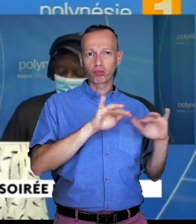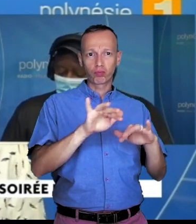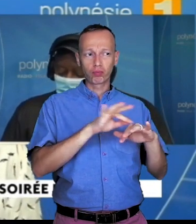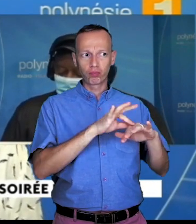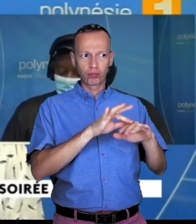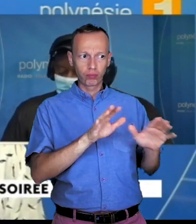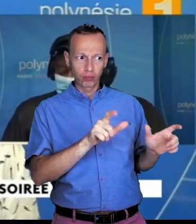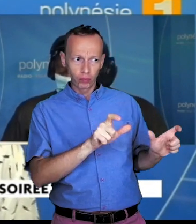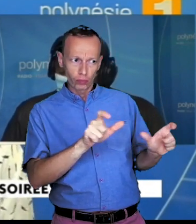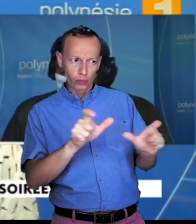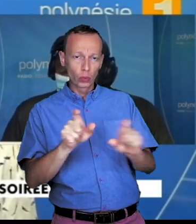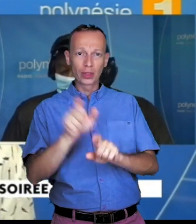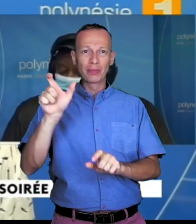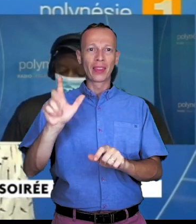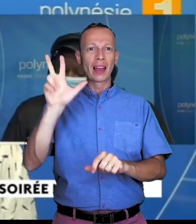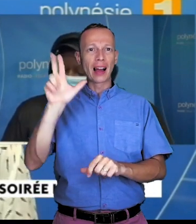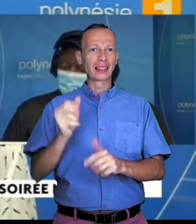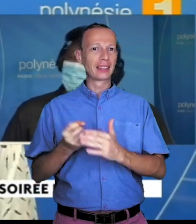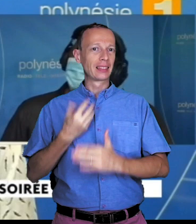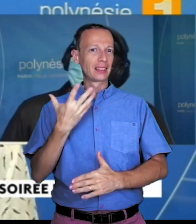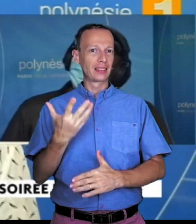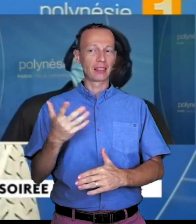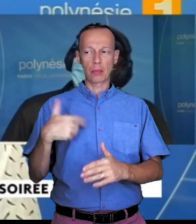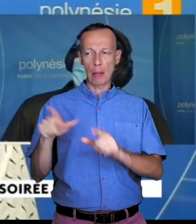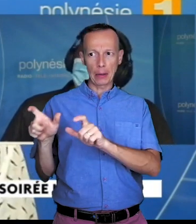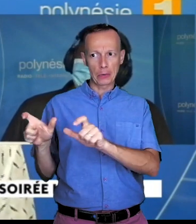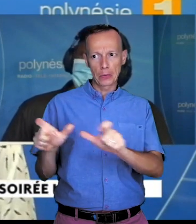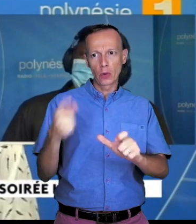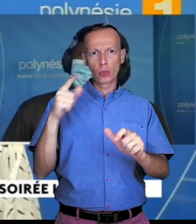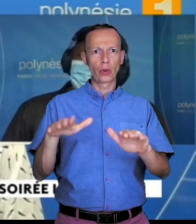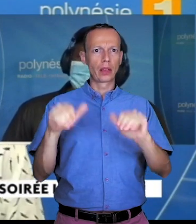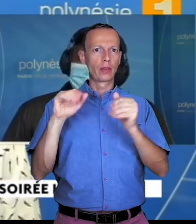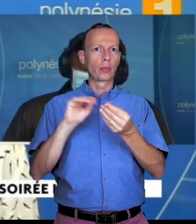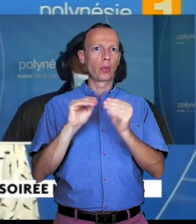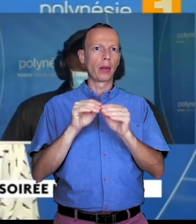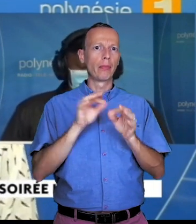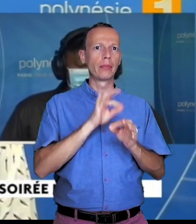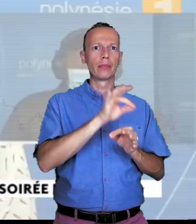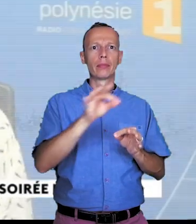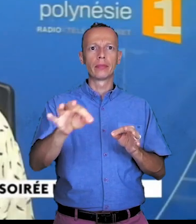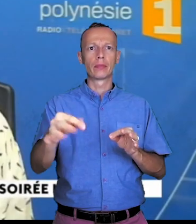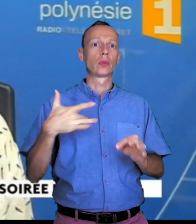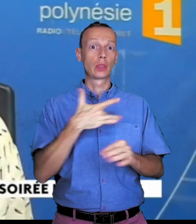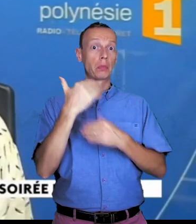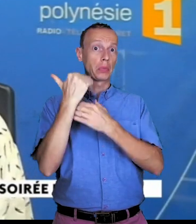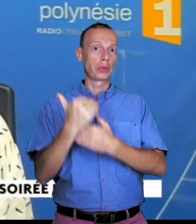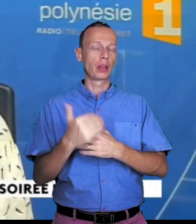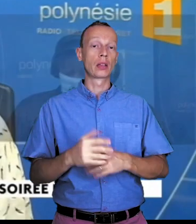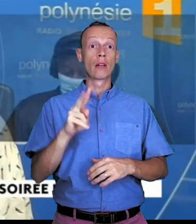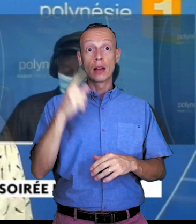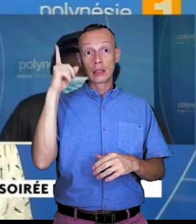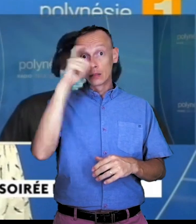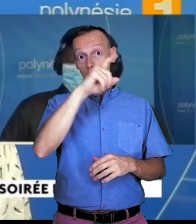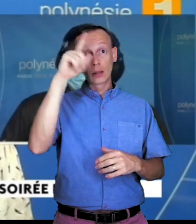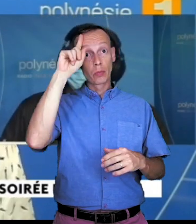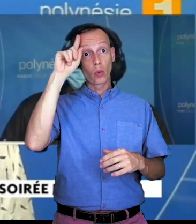public et les artistes de manière vraiment cohérente et s'assurer qu'il n'y ait pas de difficultés sur le plan sanitaire. C'est une contrainte effectivement,